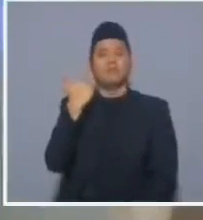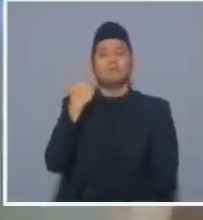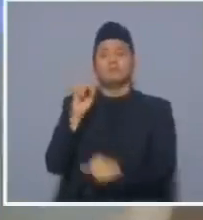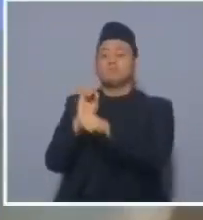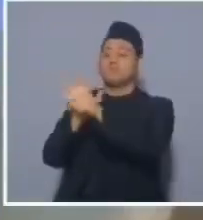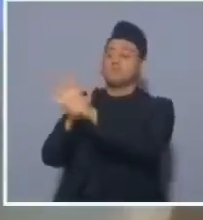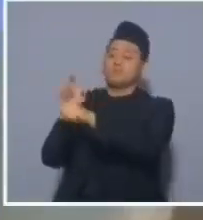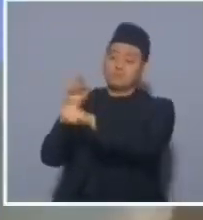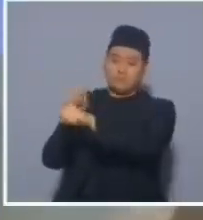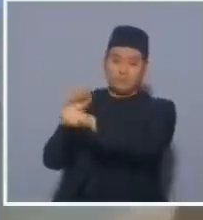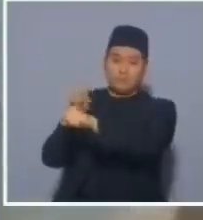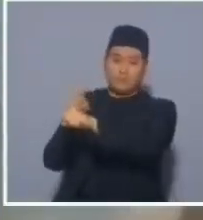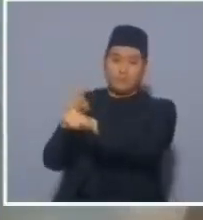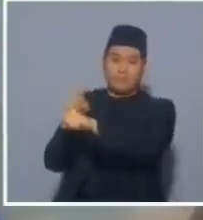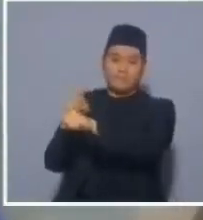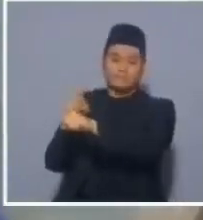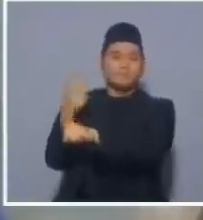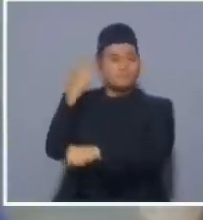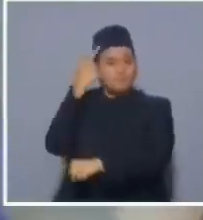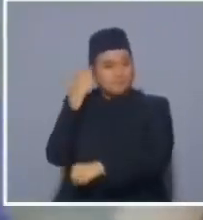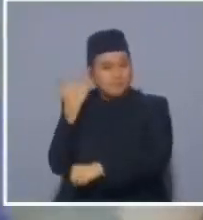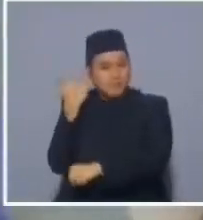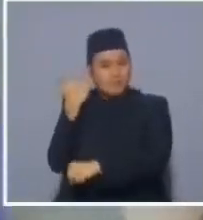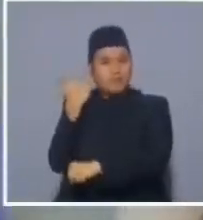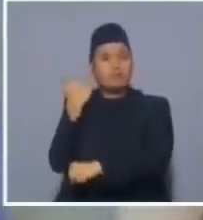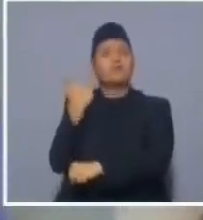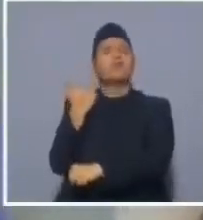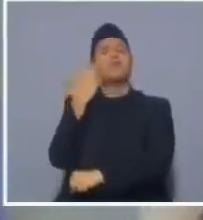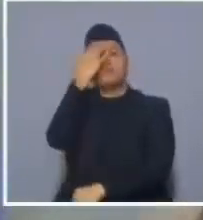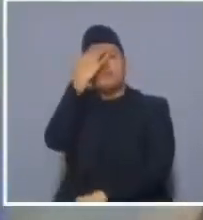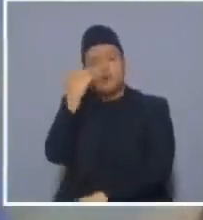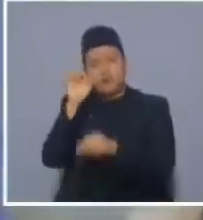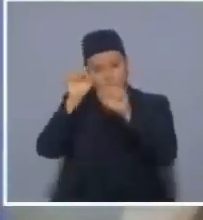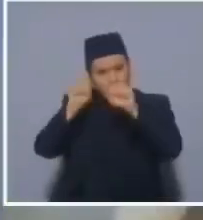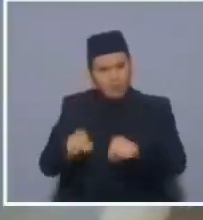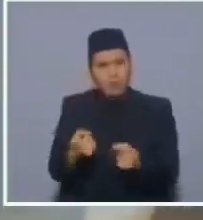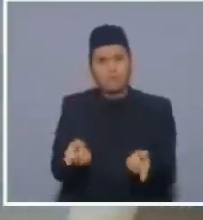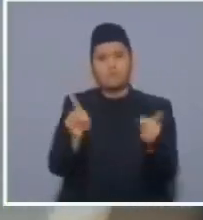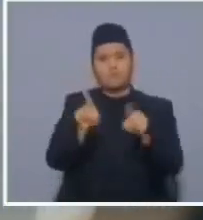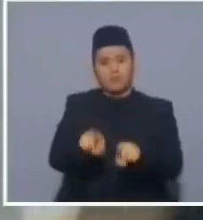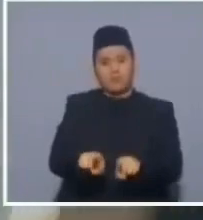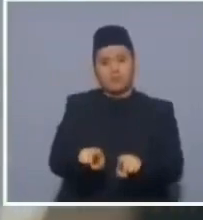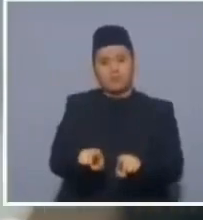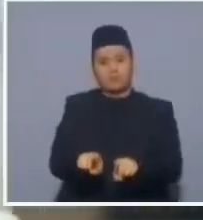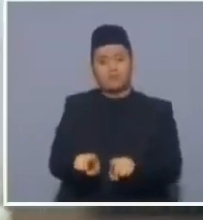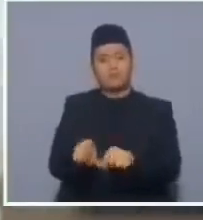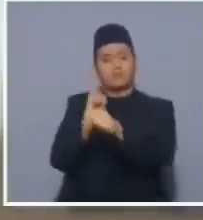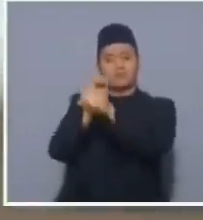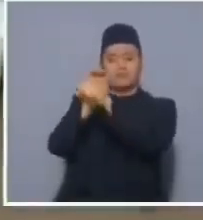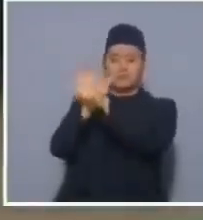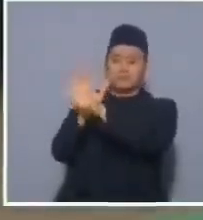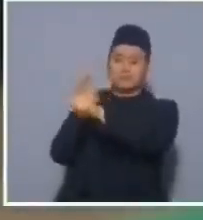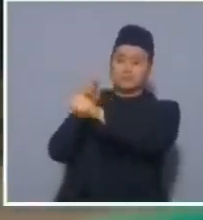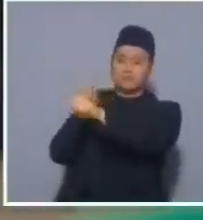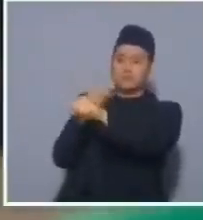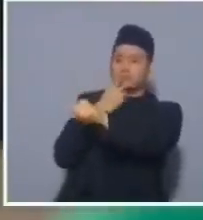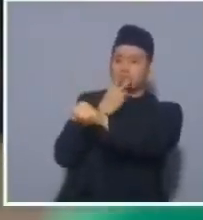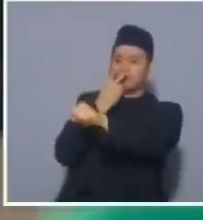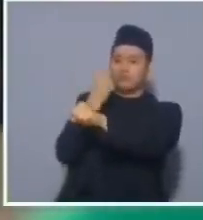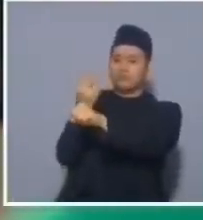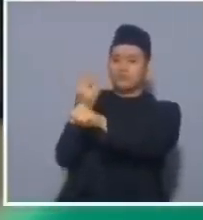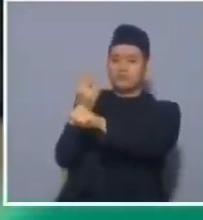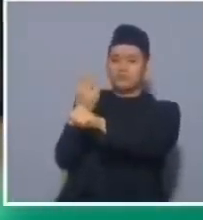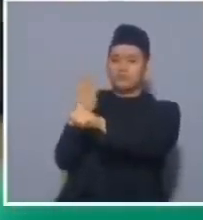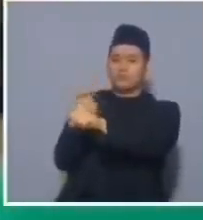ni, penyakit COVID-19 ini. Kita kena tahu apakah pembawanya, apa penyebabnya. Ini dia. Trigger D, dan kita dapat melihat melalui